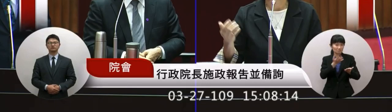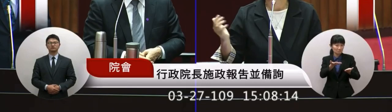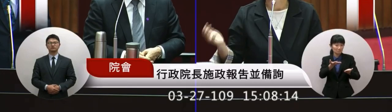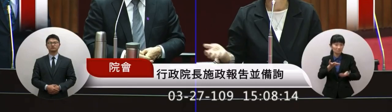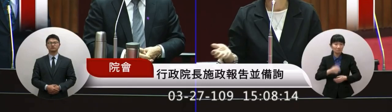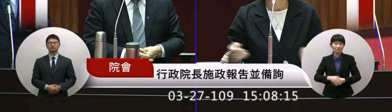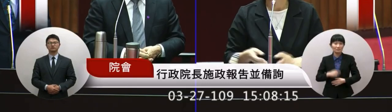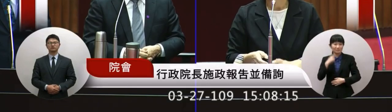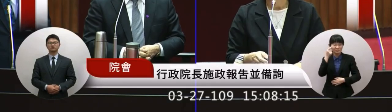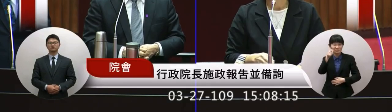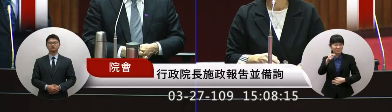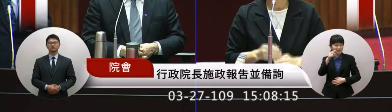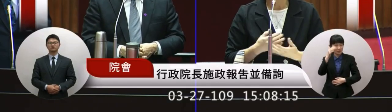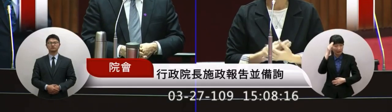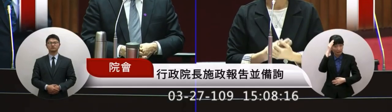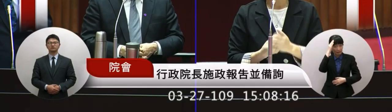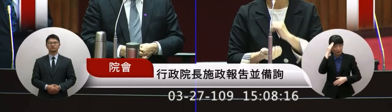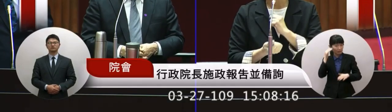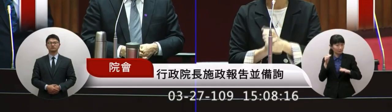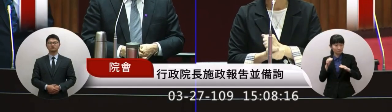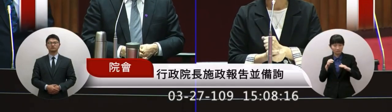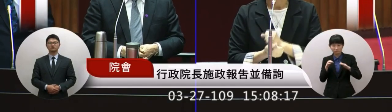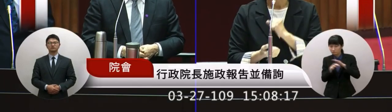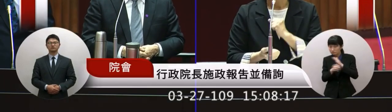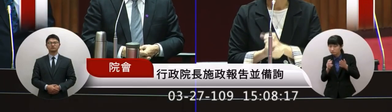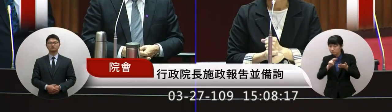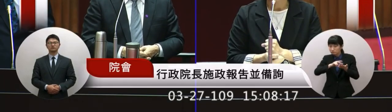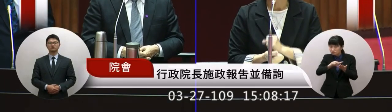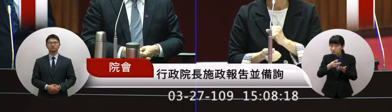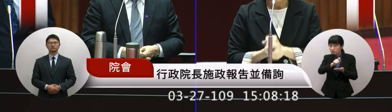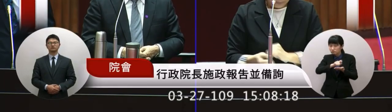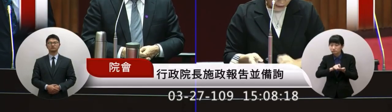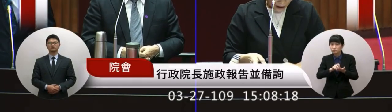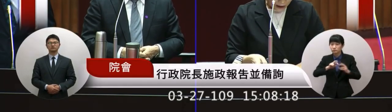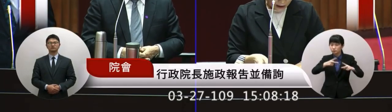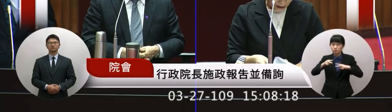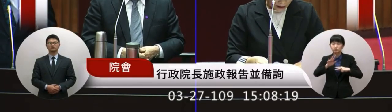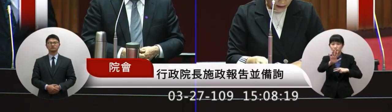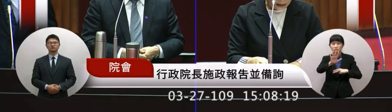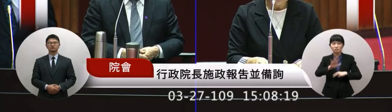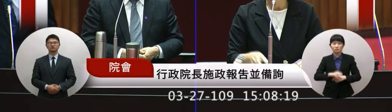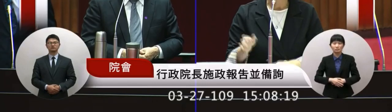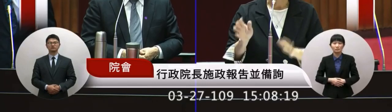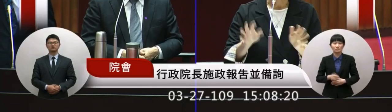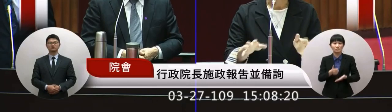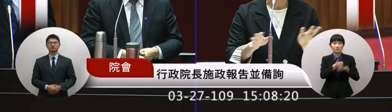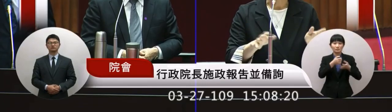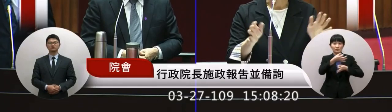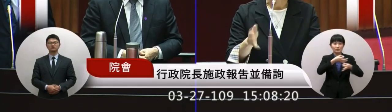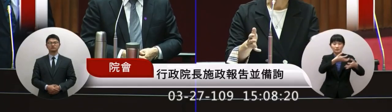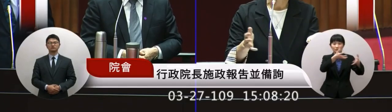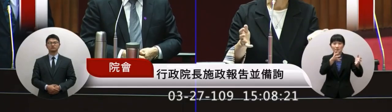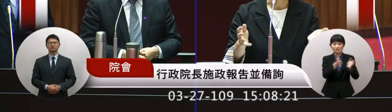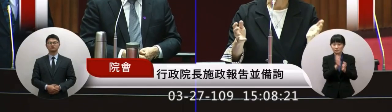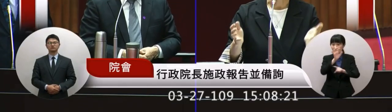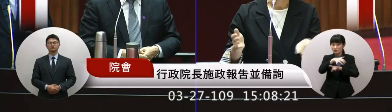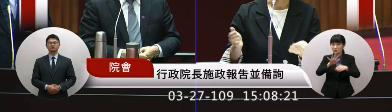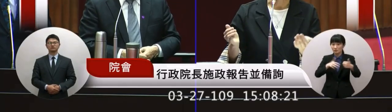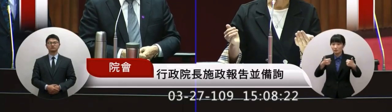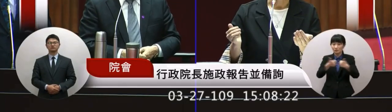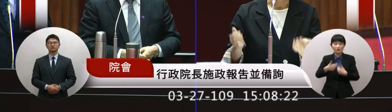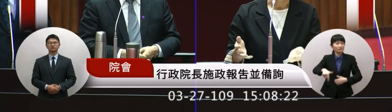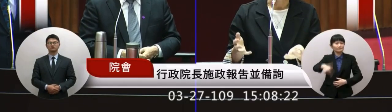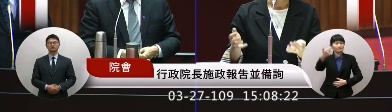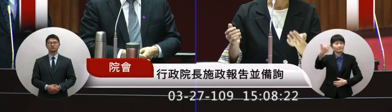审查有黑箱，所以这里就是请这个经济部相关的农委会这边赶